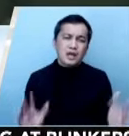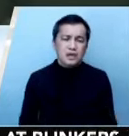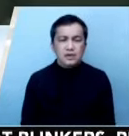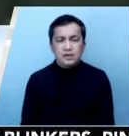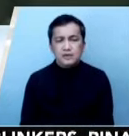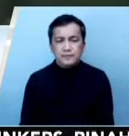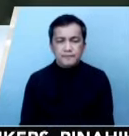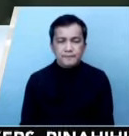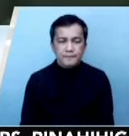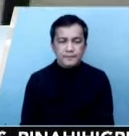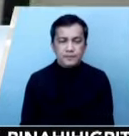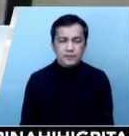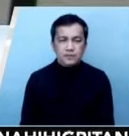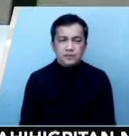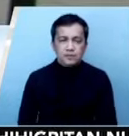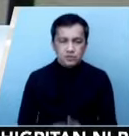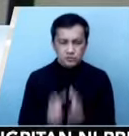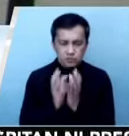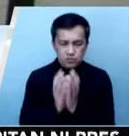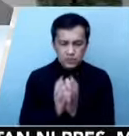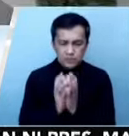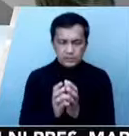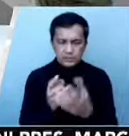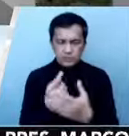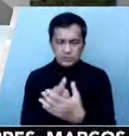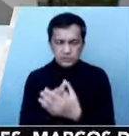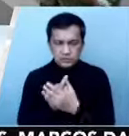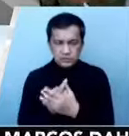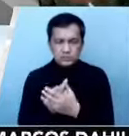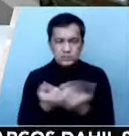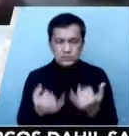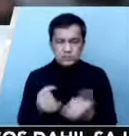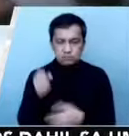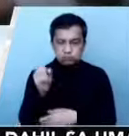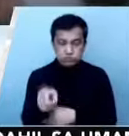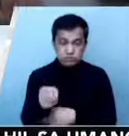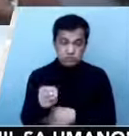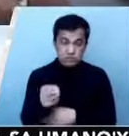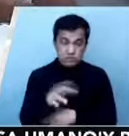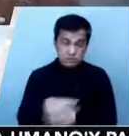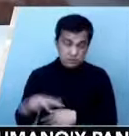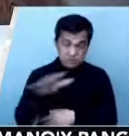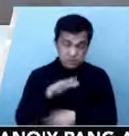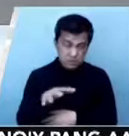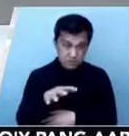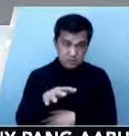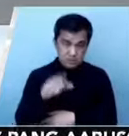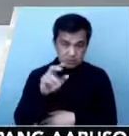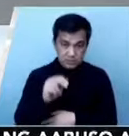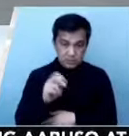Community quarantine is hereby imposed in the entire of Metro Manila.